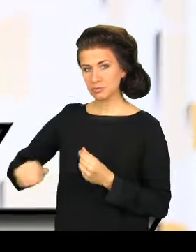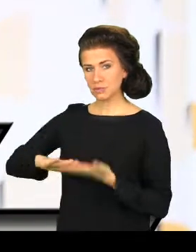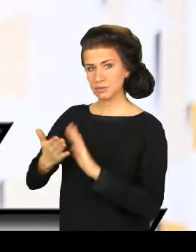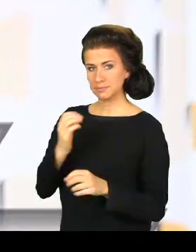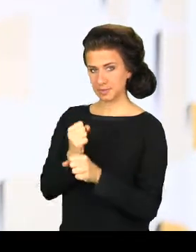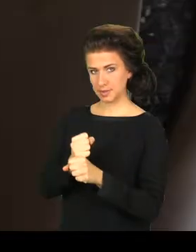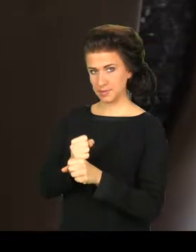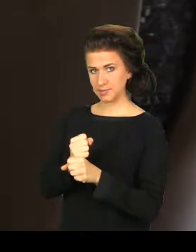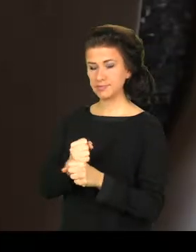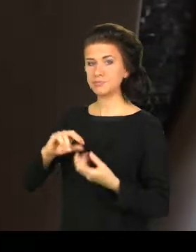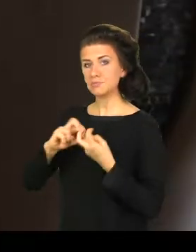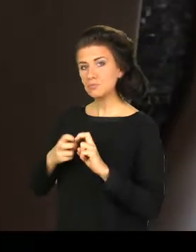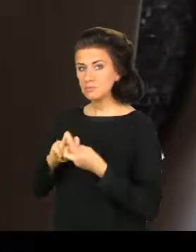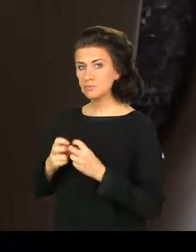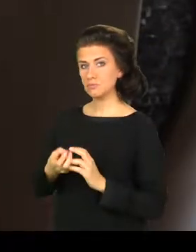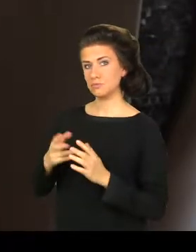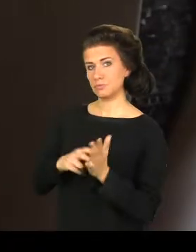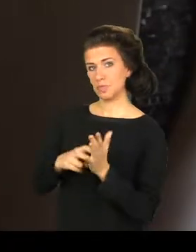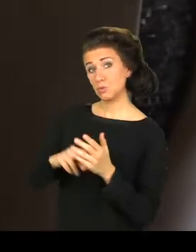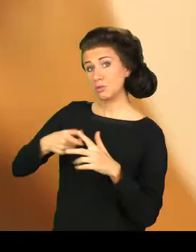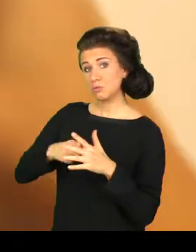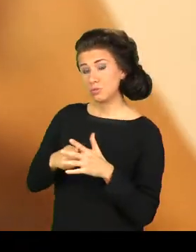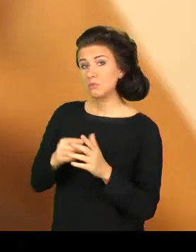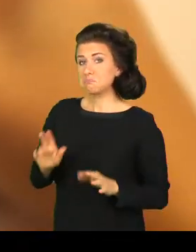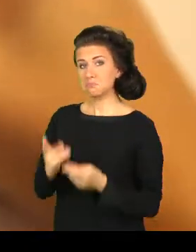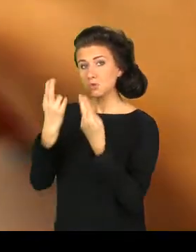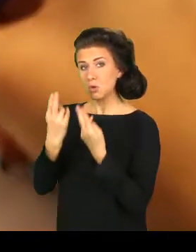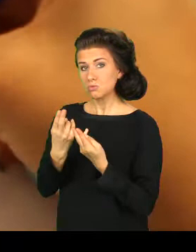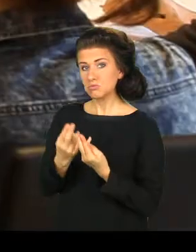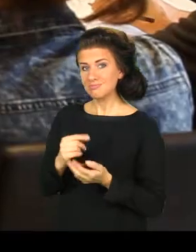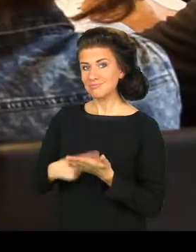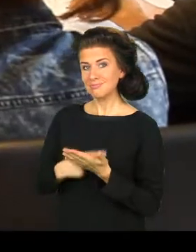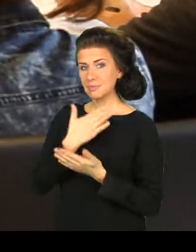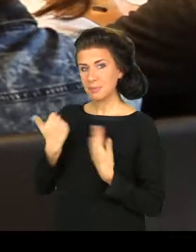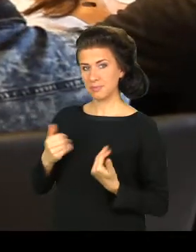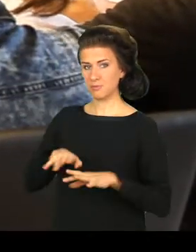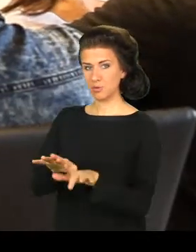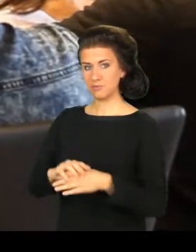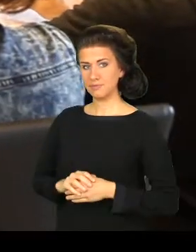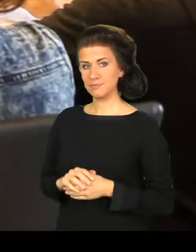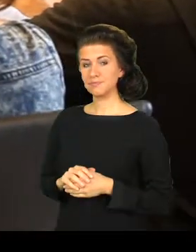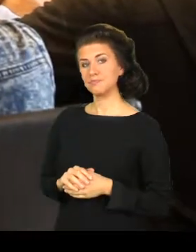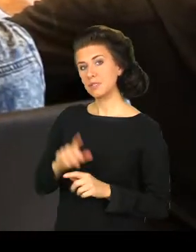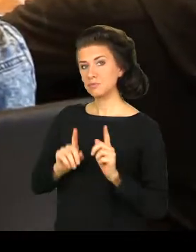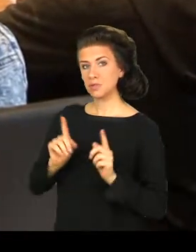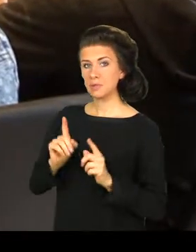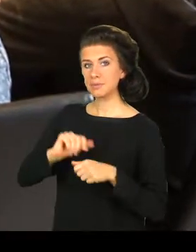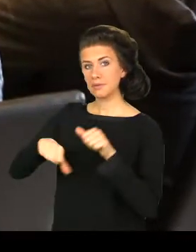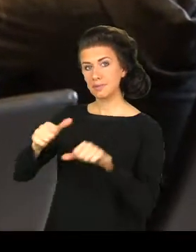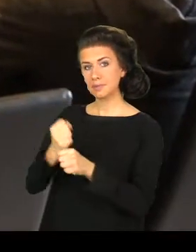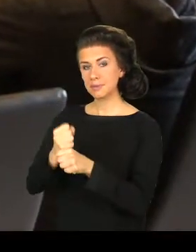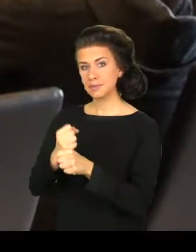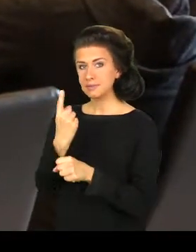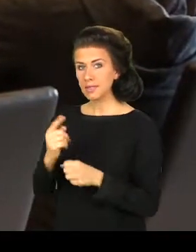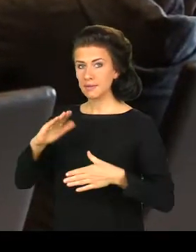oddalonych od rynku pracy. Problemy z brakiem zatrudnienia wynikają często z czynników, na które nie mamy wpływu. Niekiedy po latach